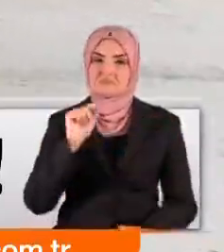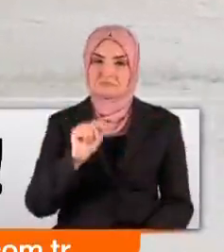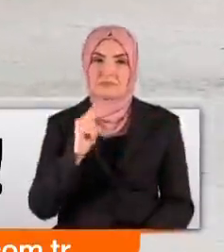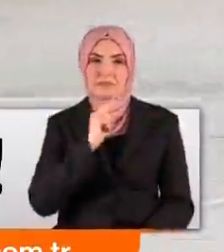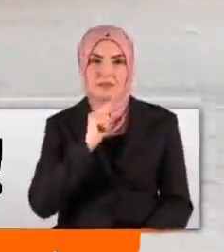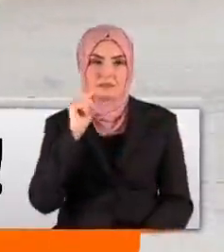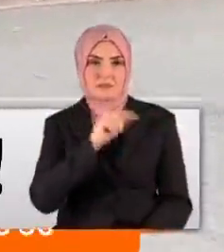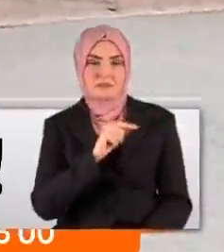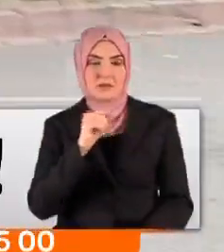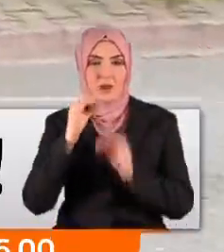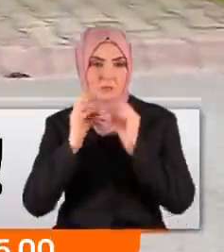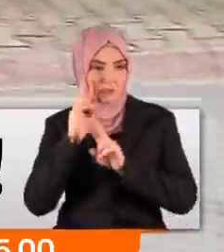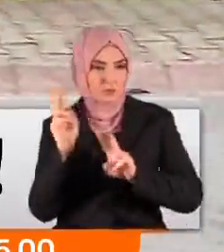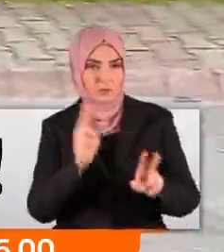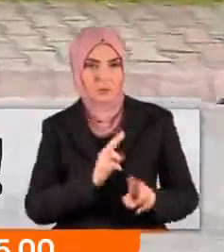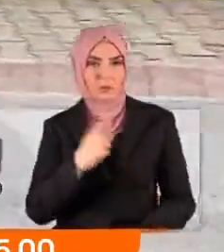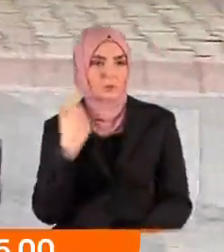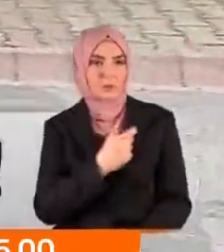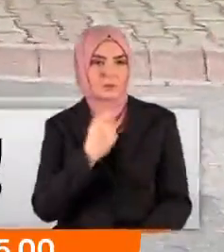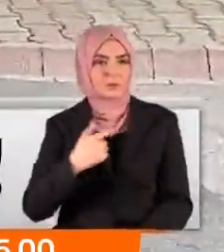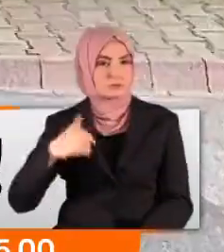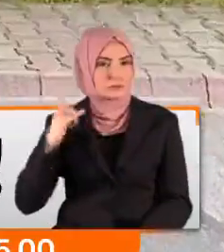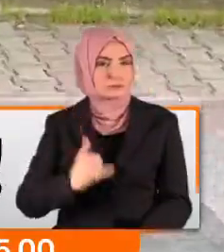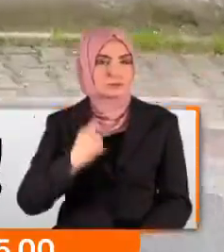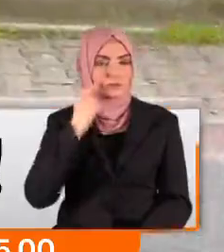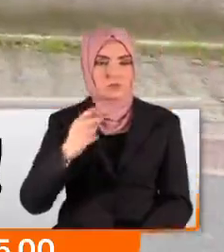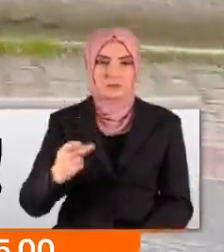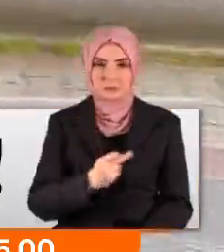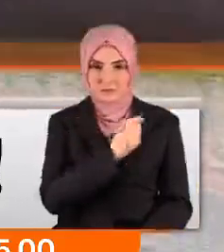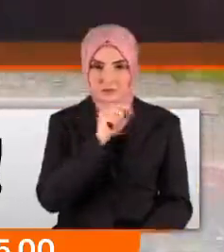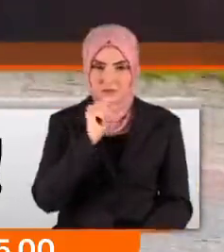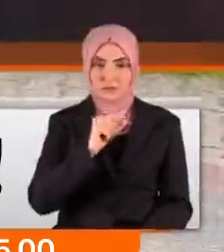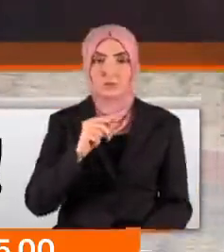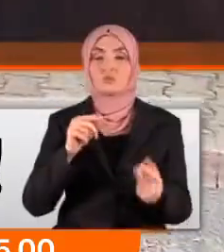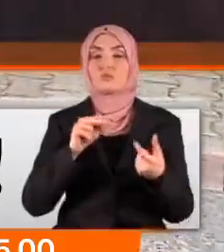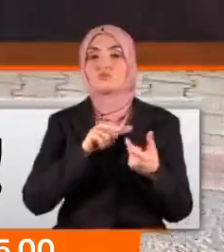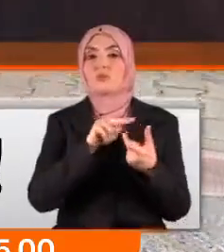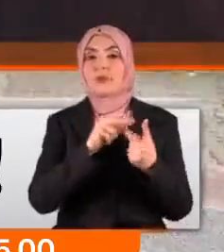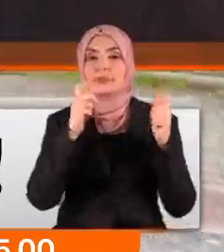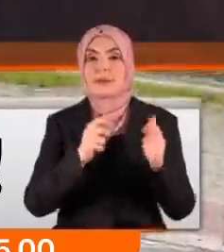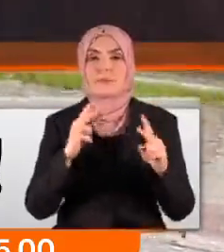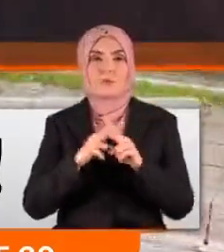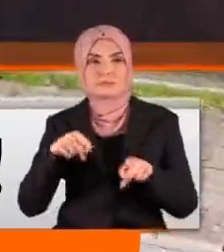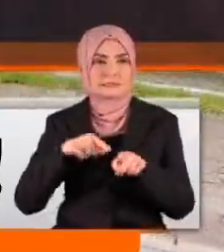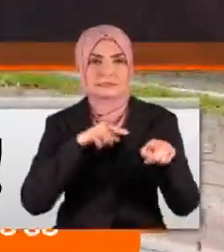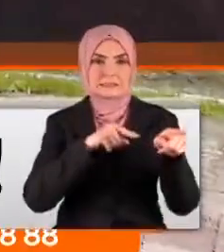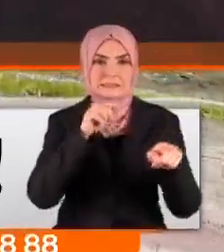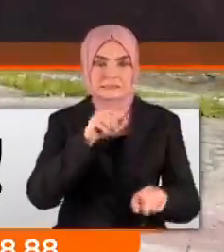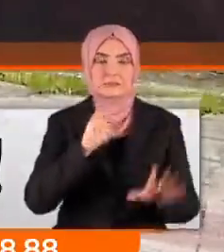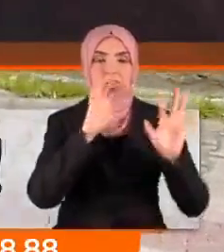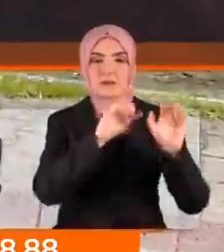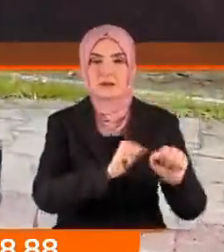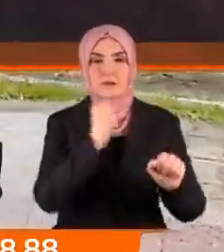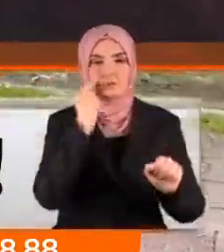vahşice öldürdükten sonra kayıplara karışan Cihan Arda polisin Ümraniye'de kovalamacası sonucu yakalandı ve ardından da